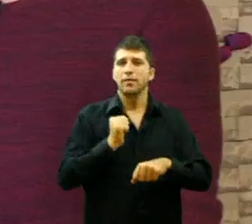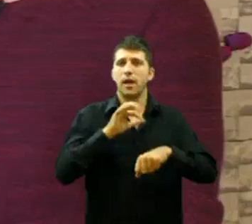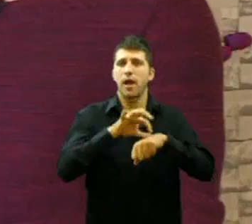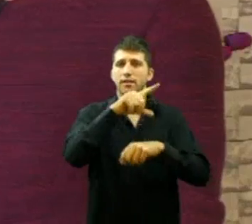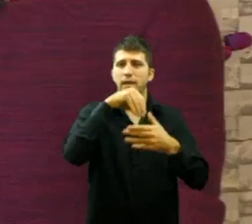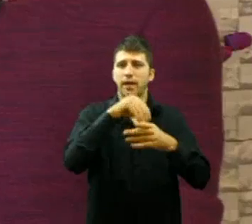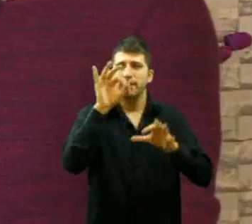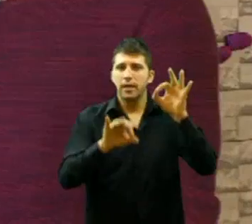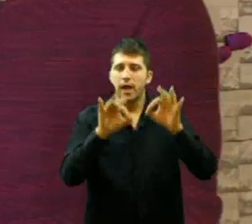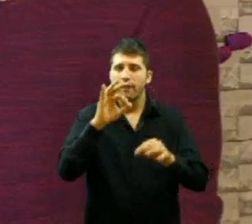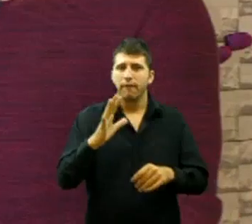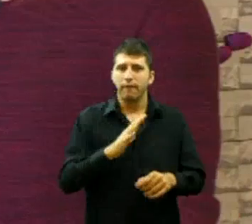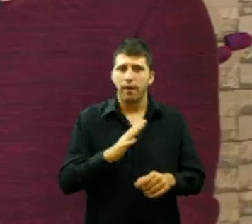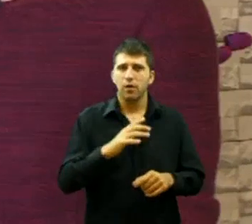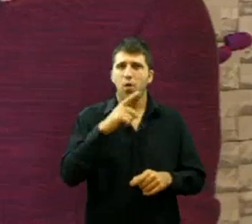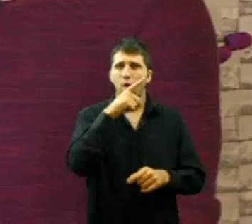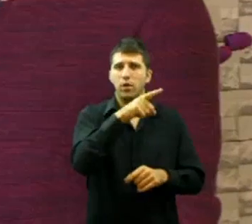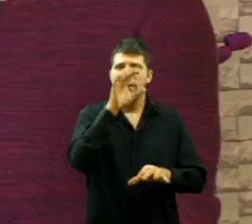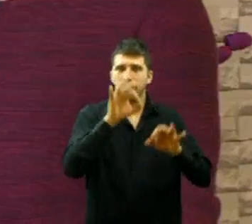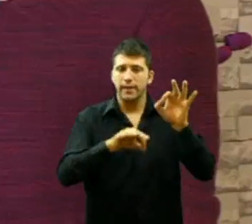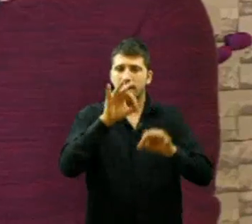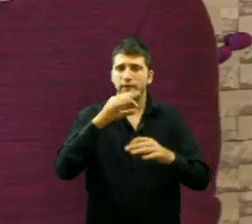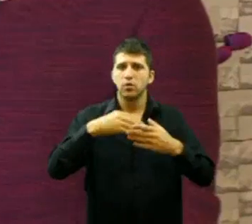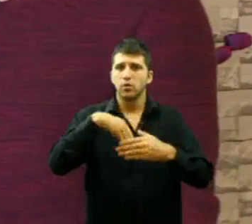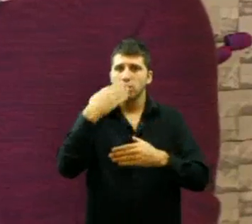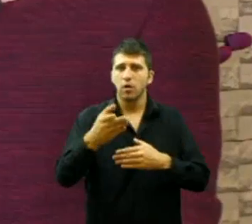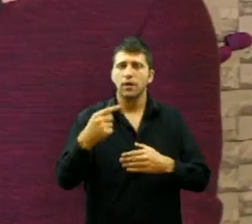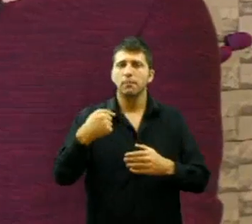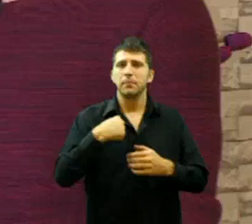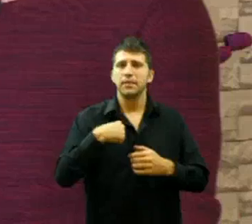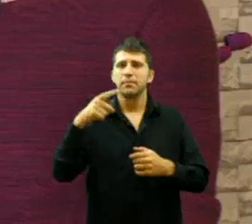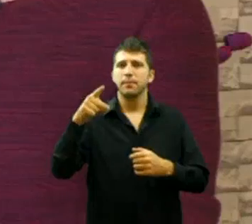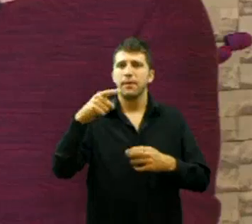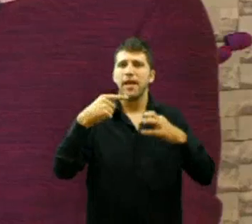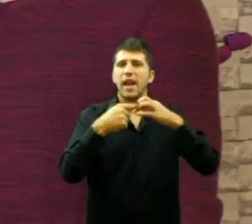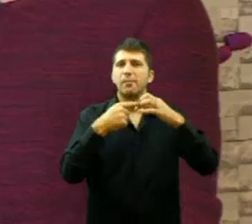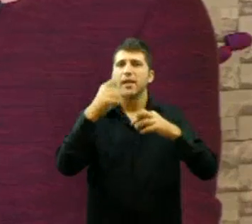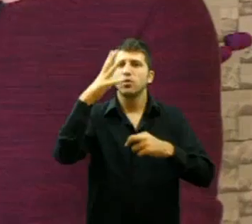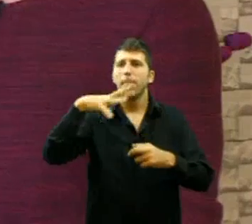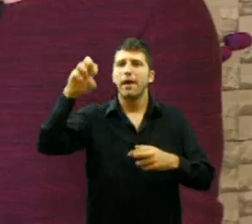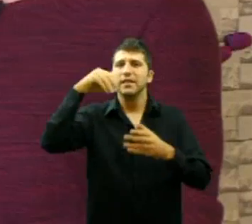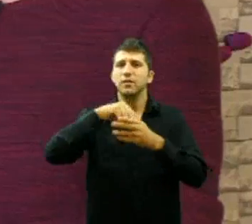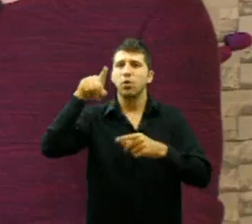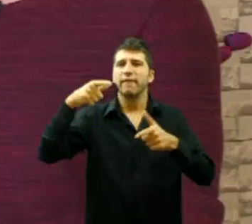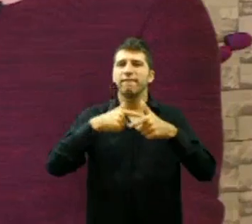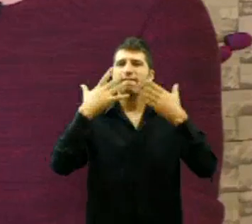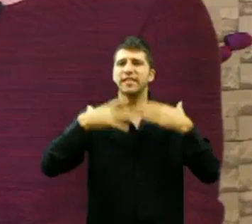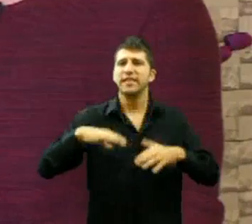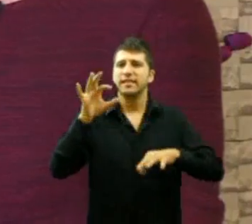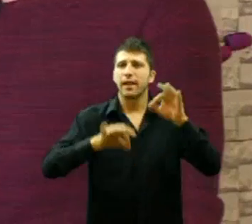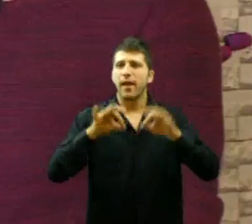Bir GATA'da tedaviden sonra bizim rehabilitasyon merkezine naklimiz oldu. Orada fizik tedavi görmek